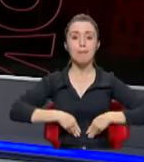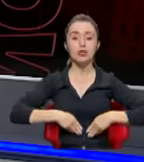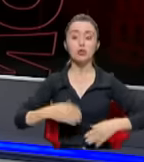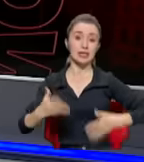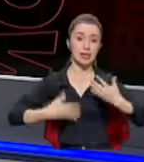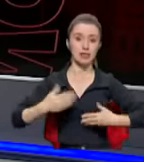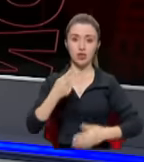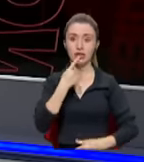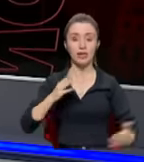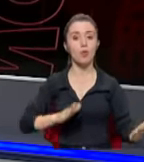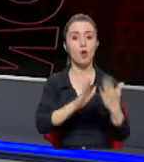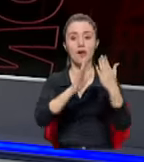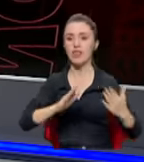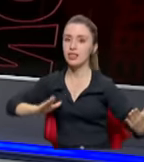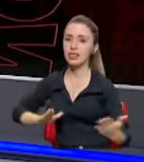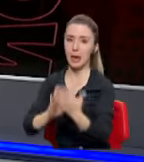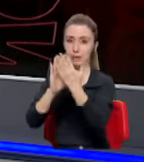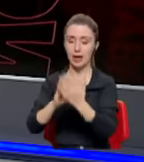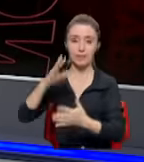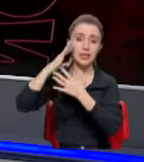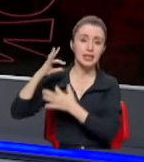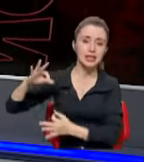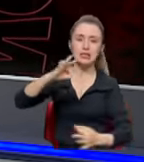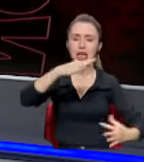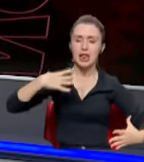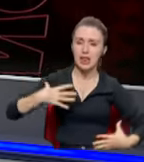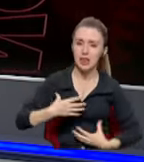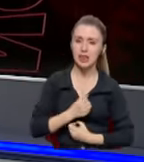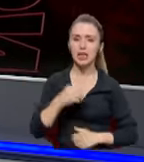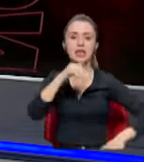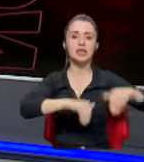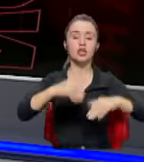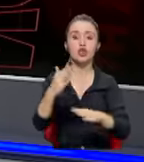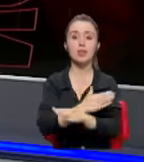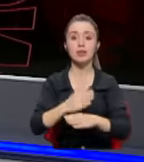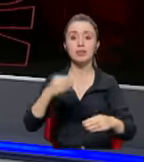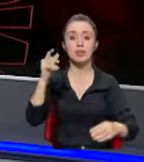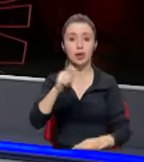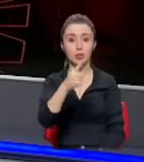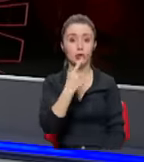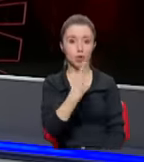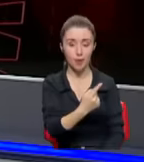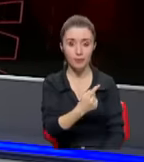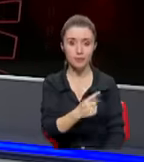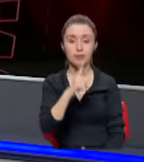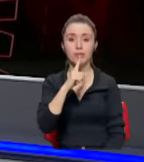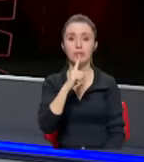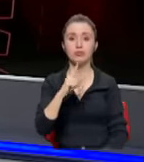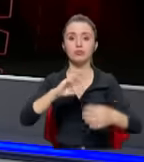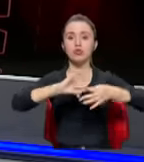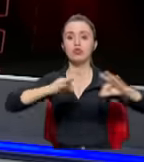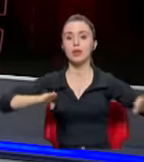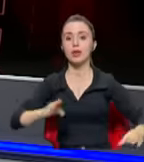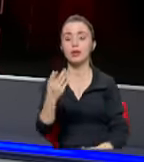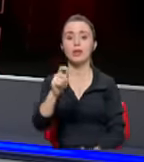dedi muhalefetten tepki yağdı insanlık dramını seçim malzemesi yapmakla suçlanan kurum sözlerinden de geri